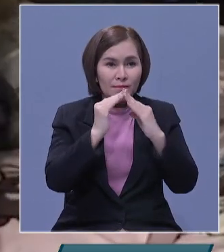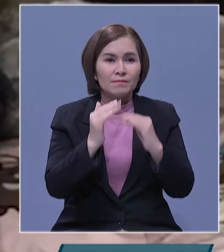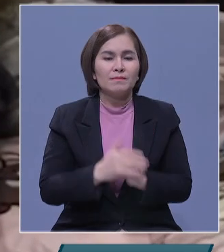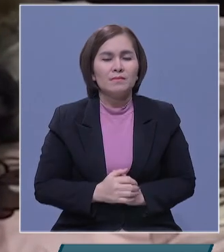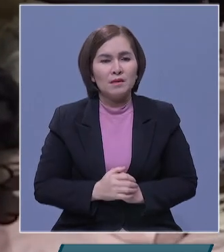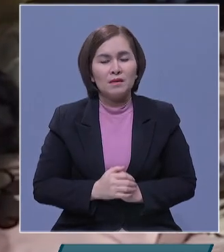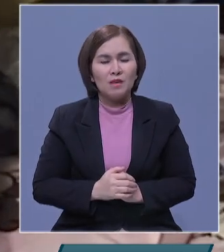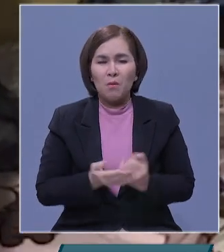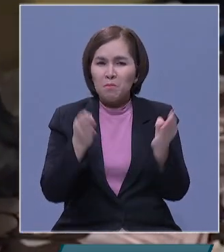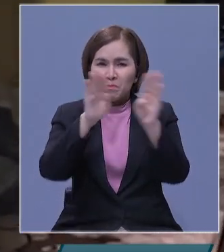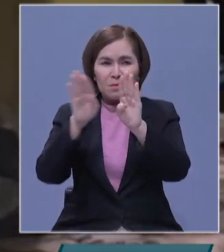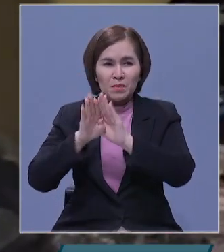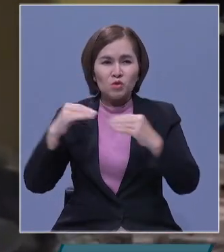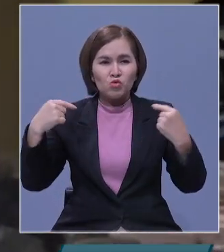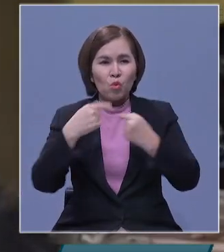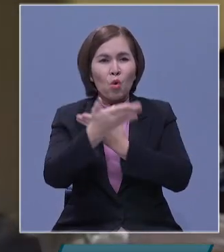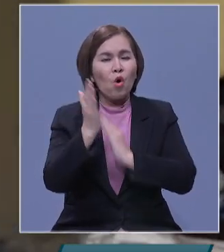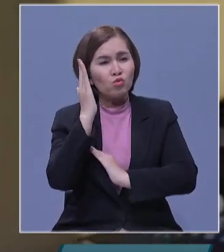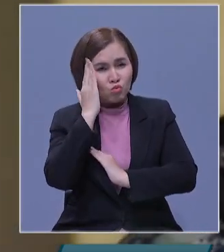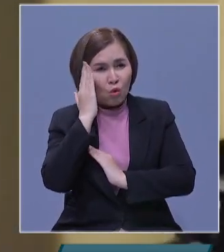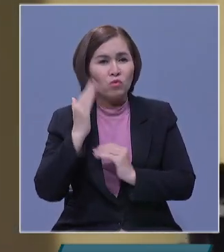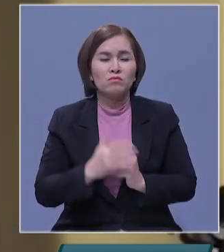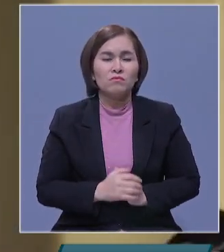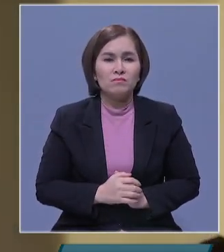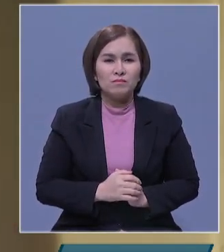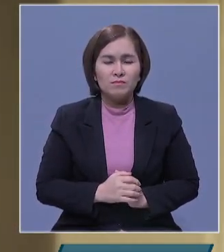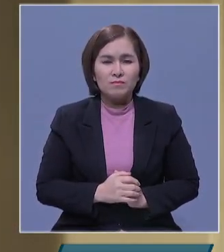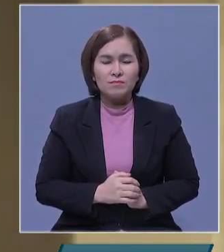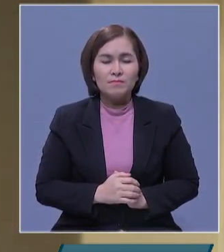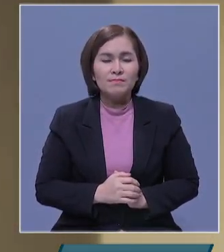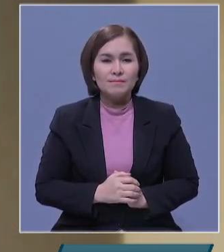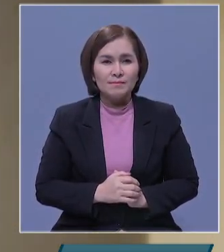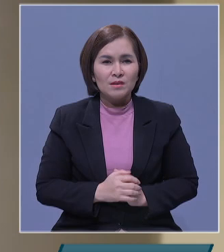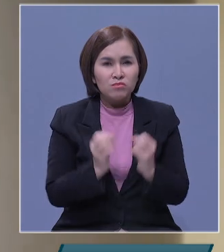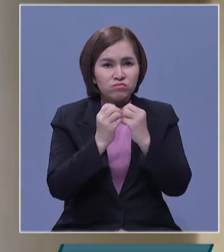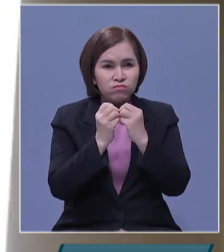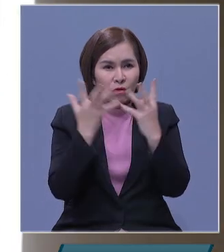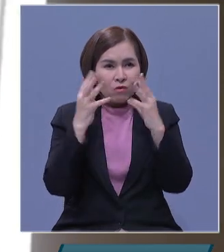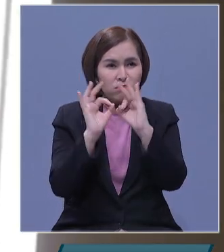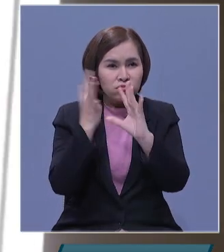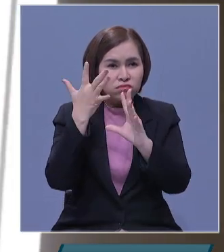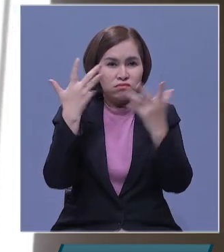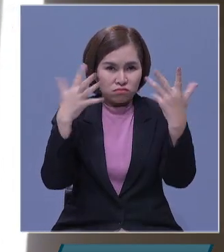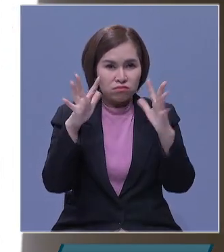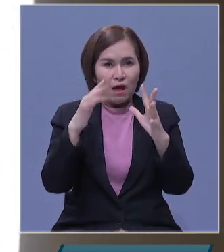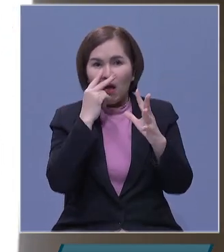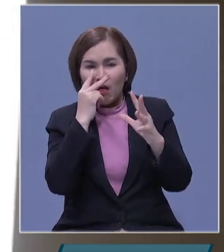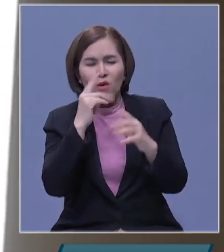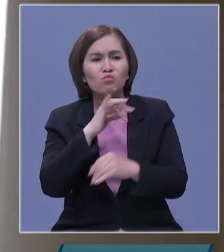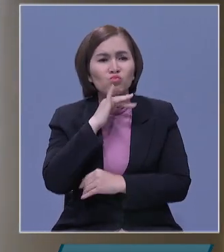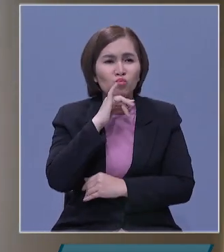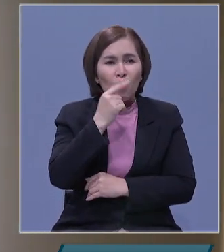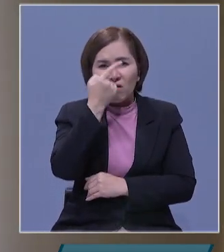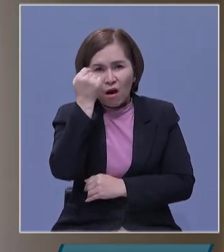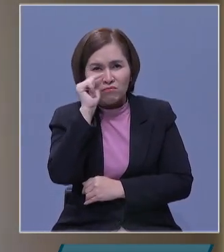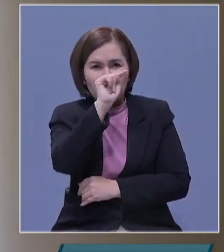แล้วก็ขังตัวเองอยู่ในห้องนอนด้วยค่ะจังหวะนั้นอย่างที่บอกนี่เป็นภาพหลังจากที่แบบเกิดไฟไฟไหม้ไปแล้วก็เป็นคราบเขม่าอยู่